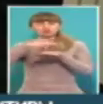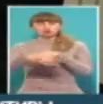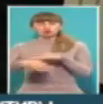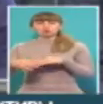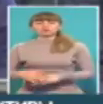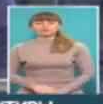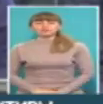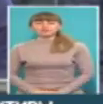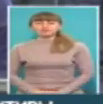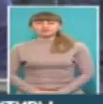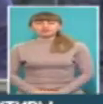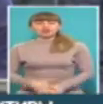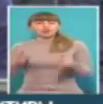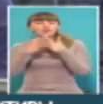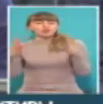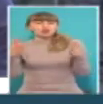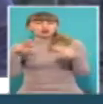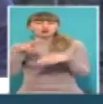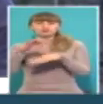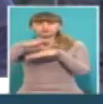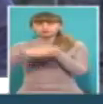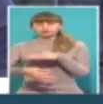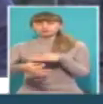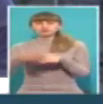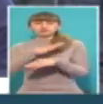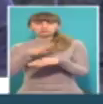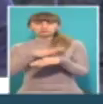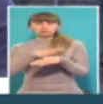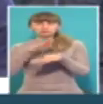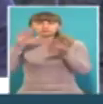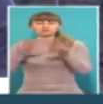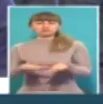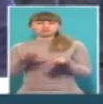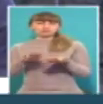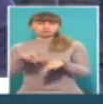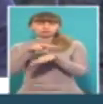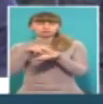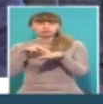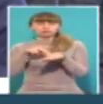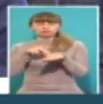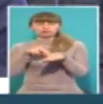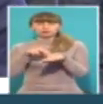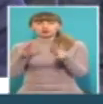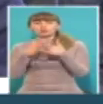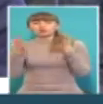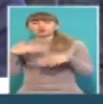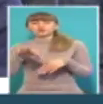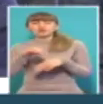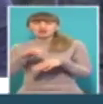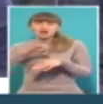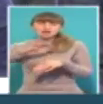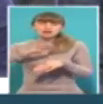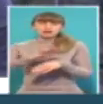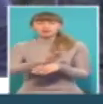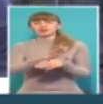уголовно-исполнительной системы. В подавляющем большинстве пытки совершается с целью получения признательных показаний. В остальном для подавления личности